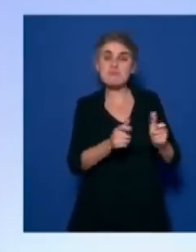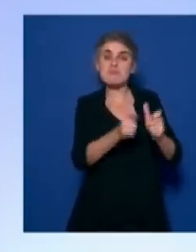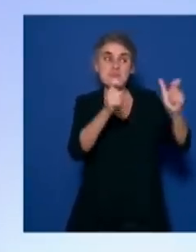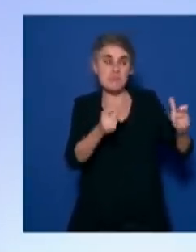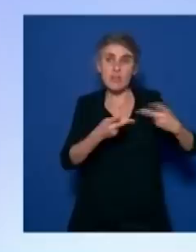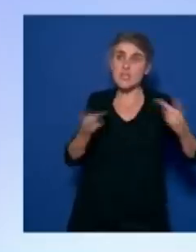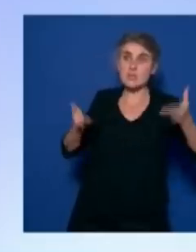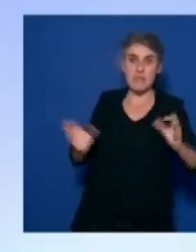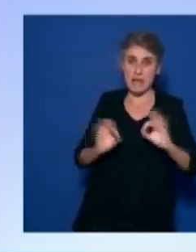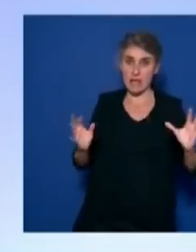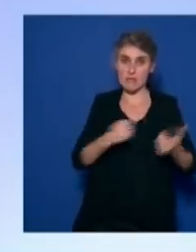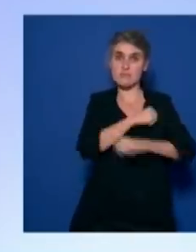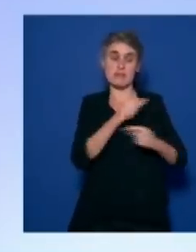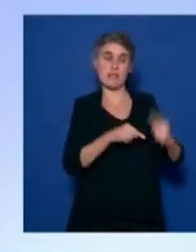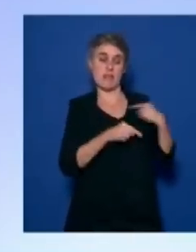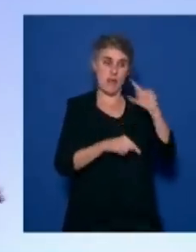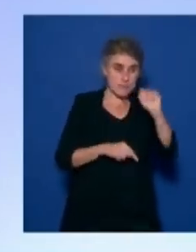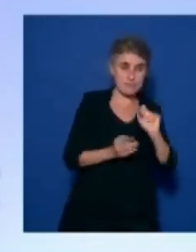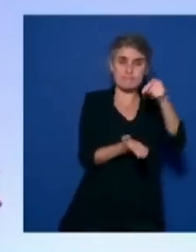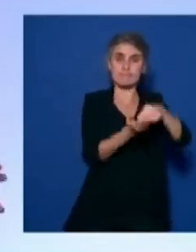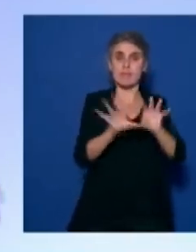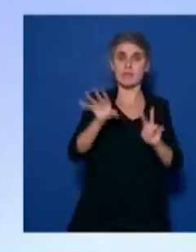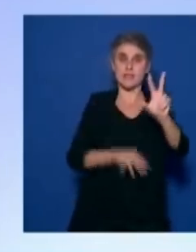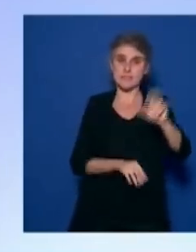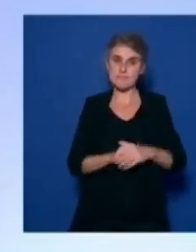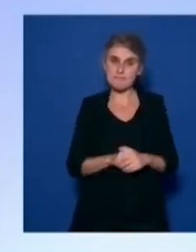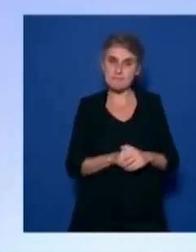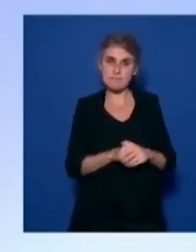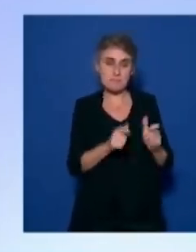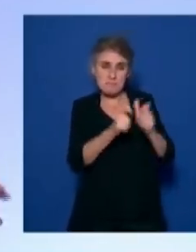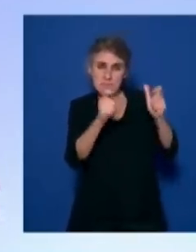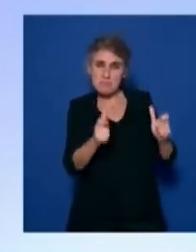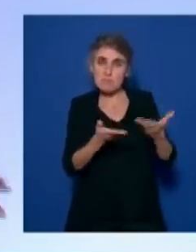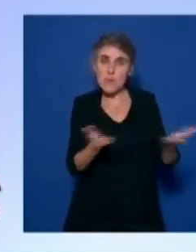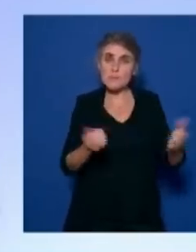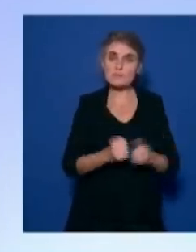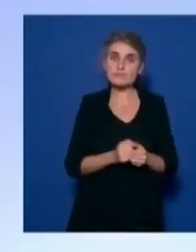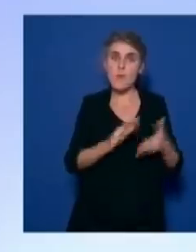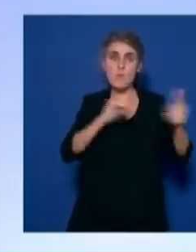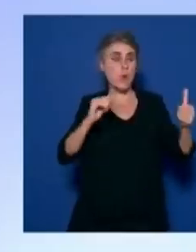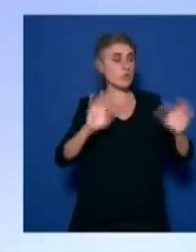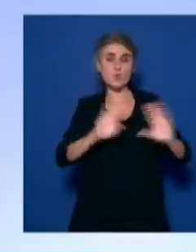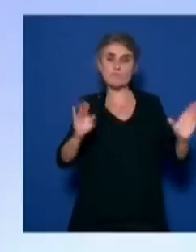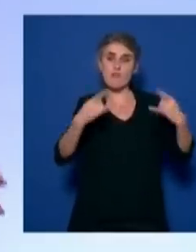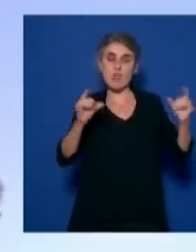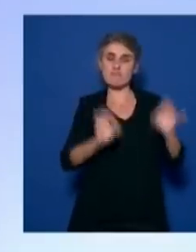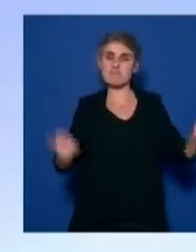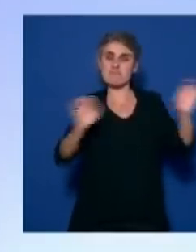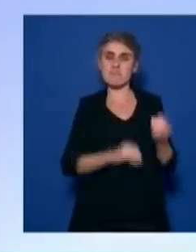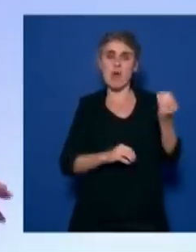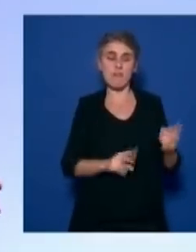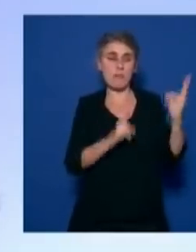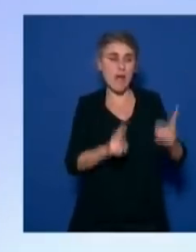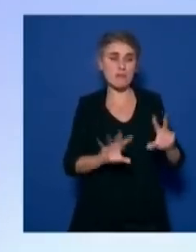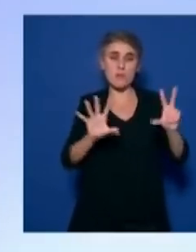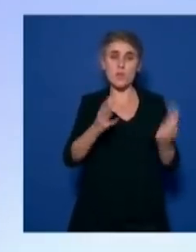encore identifié une en seine saint denis des structures très simple des murs presque pas de fenêtre des enfants qui arrivent à 8